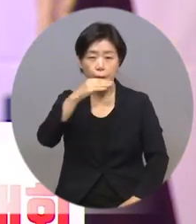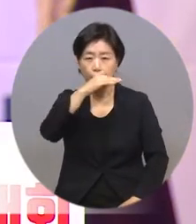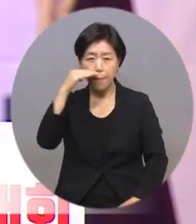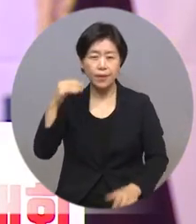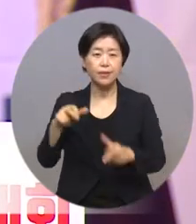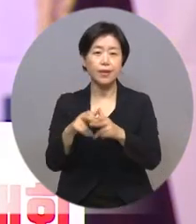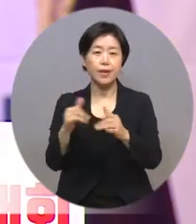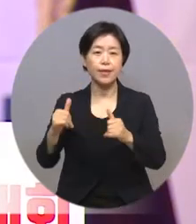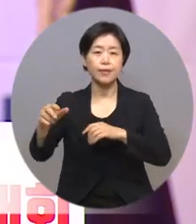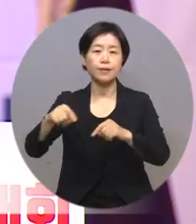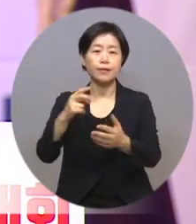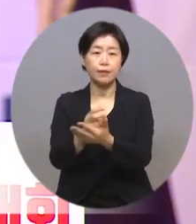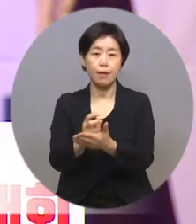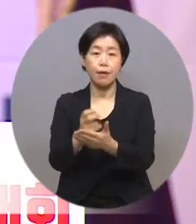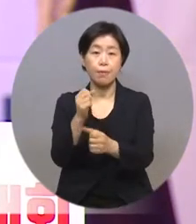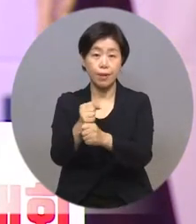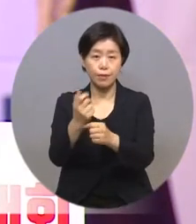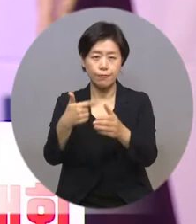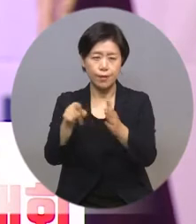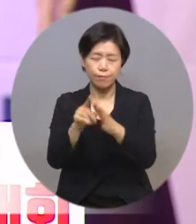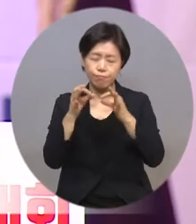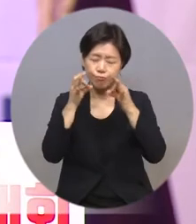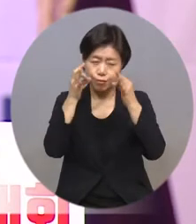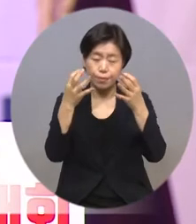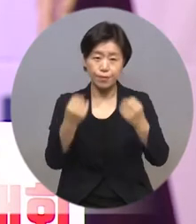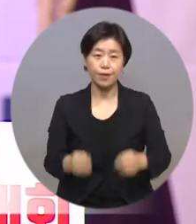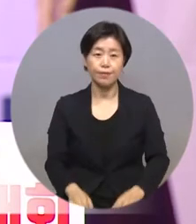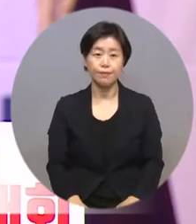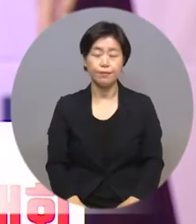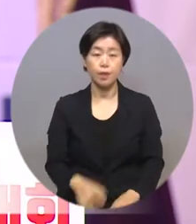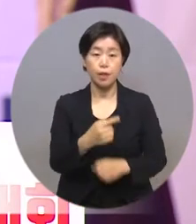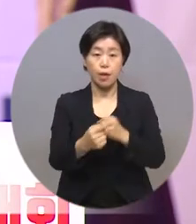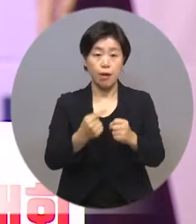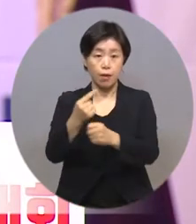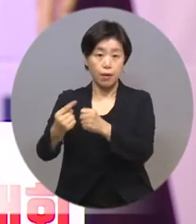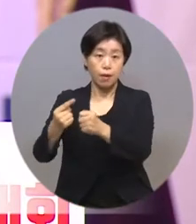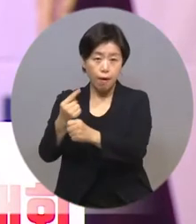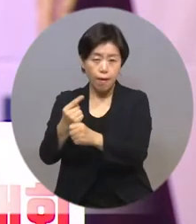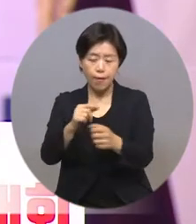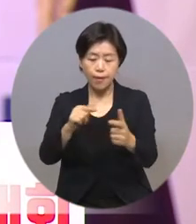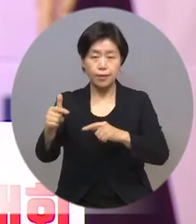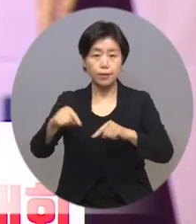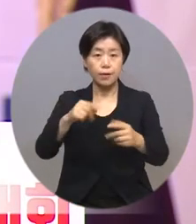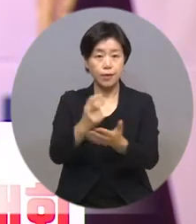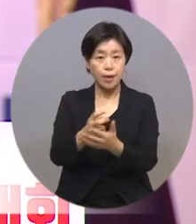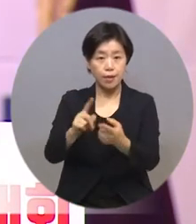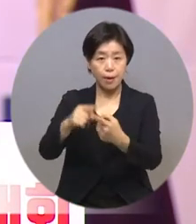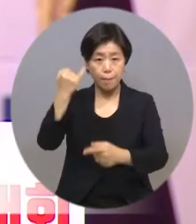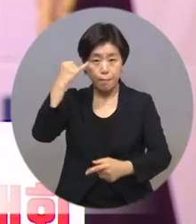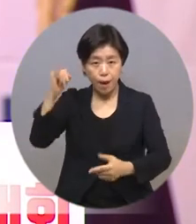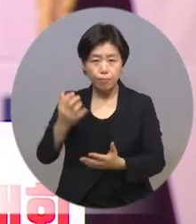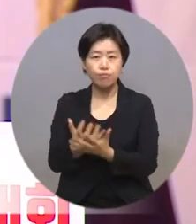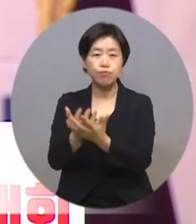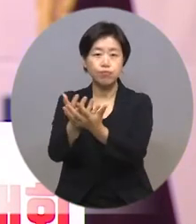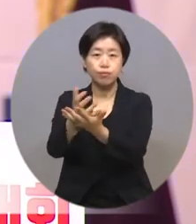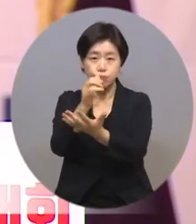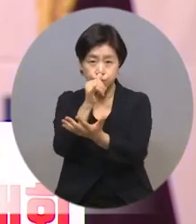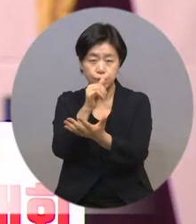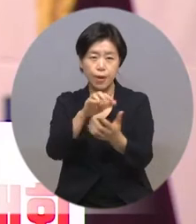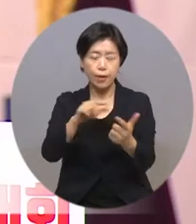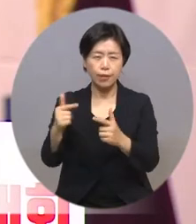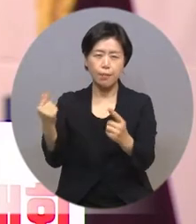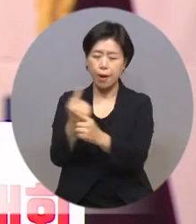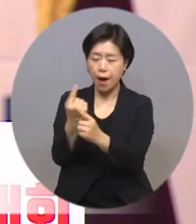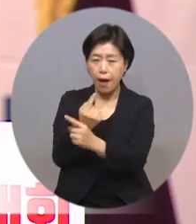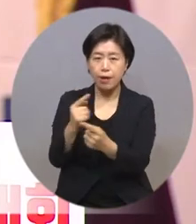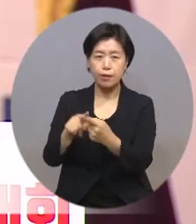위해 끊임없이 달려왔습니다. 매년 정책 제안서를 내고 체계적으로 건의하며 개선을